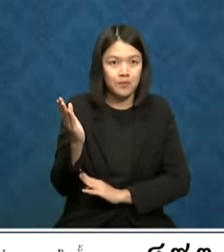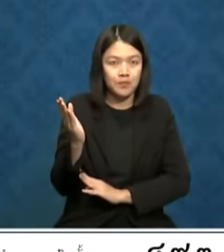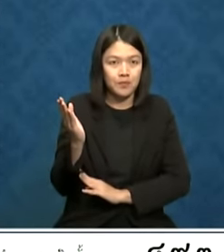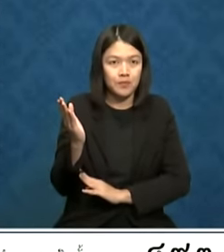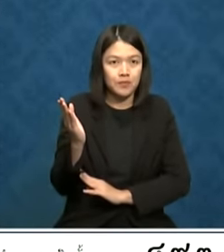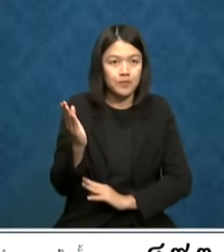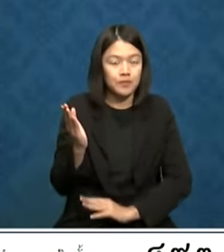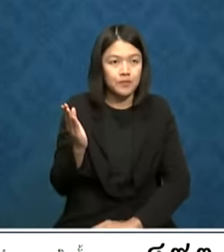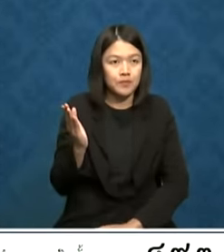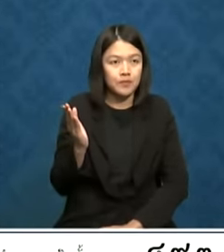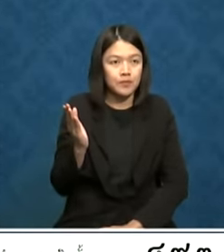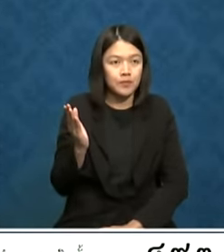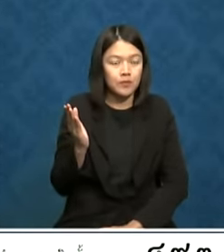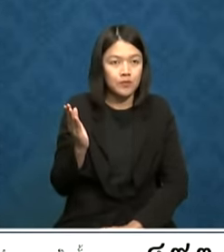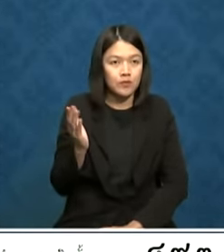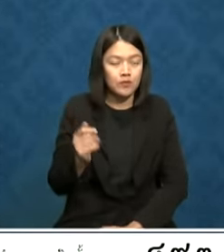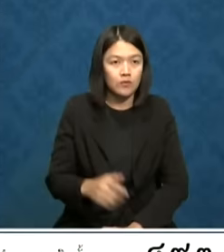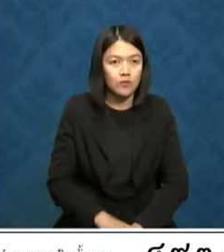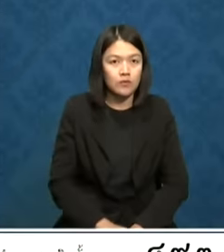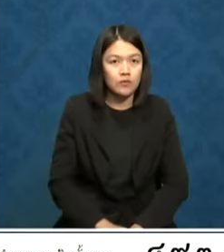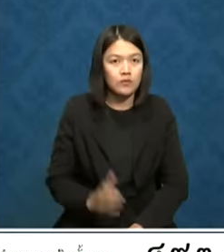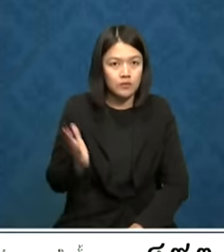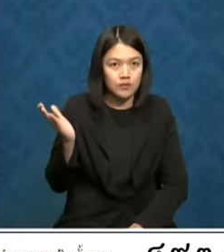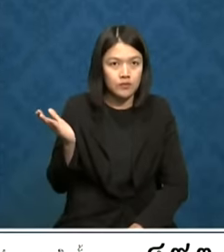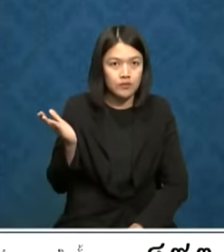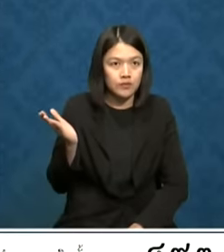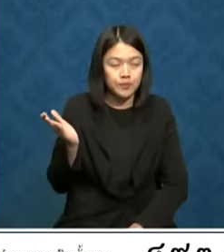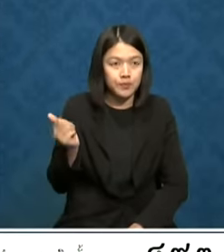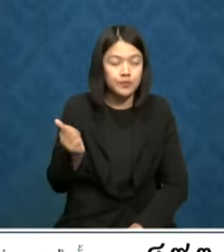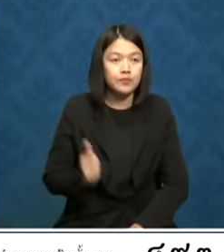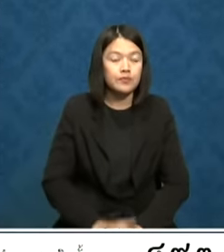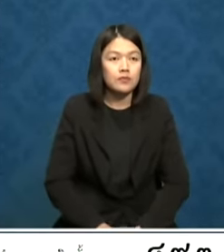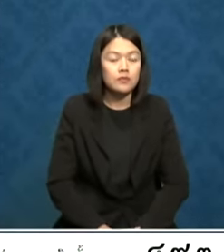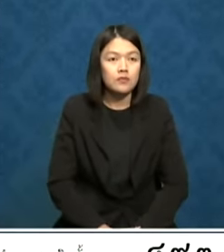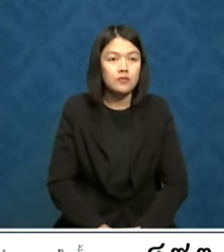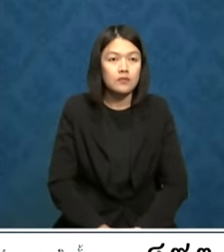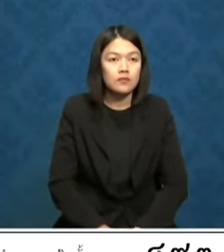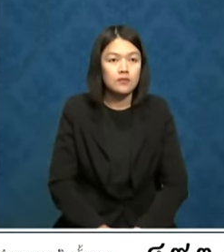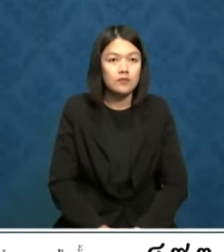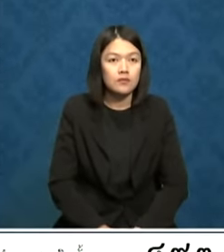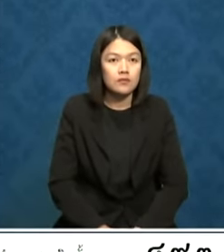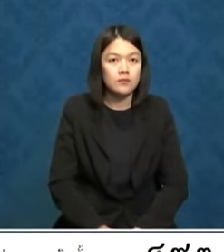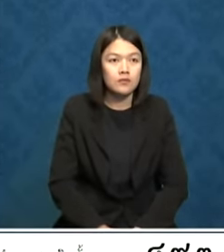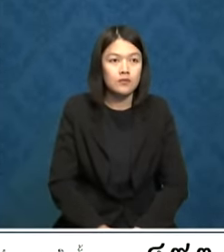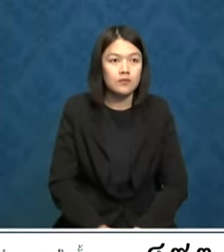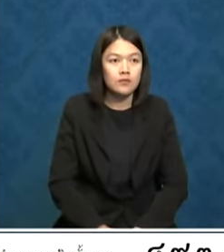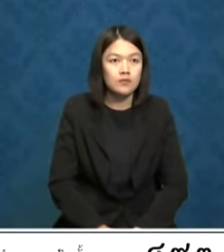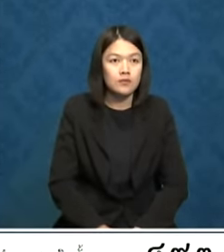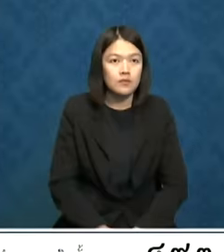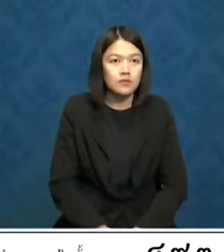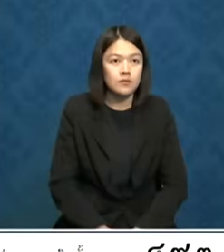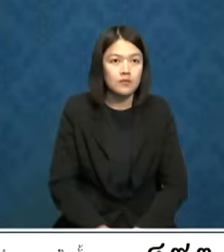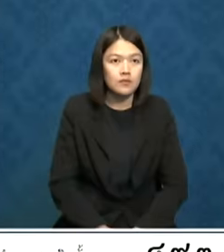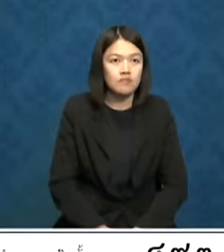มค่ะเอาสไลด์ขึ้นด้วยนะคะสไลด์ถัดไปค่ะยา